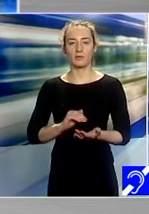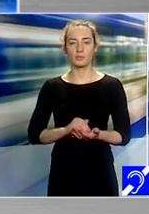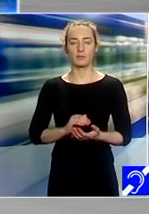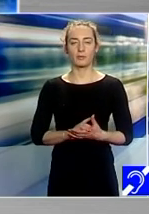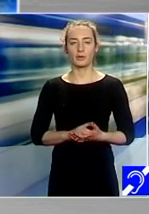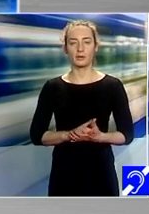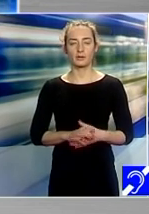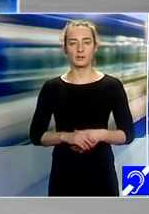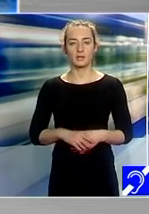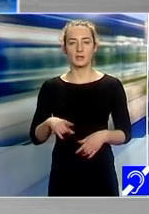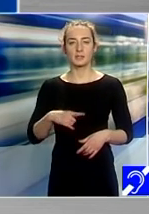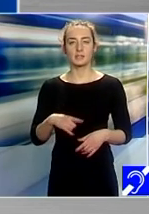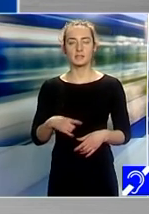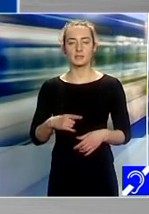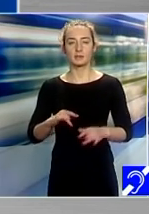că